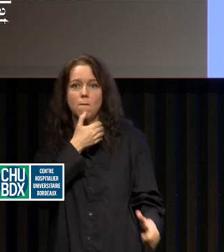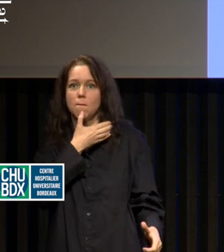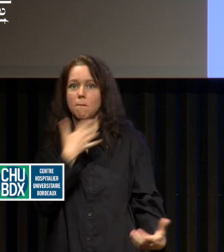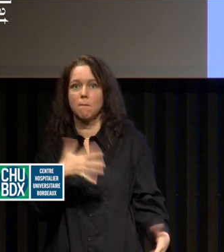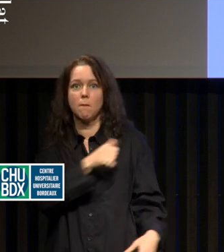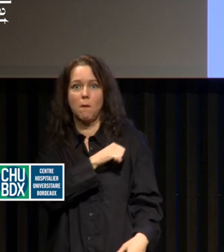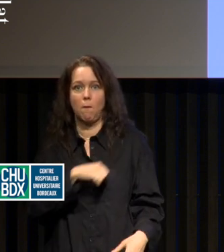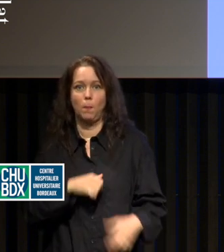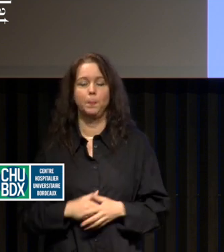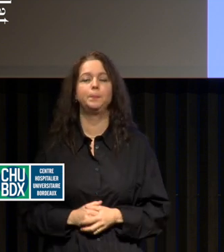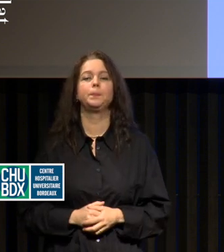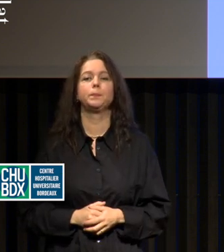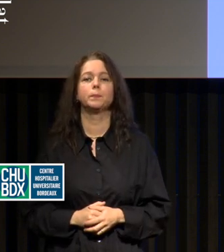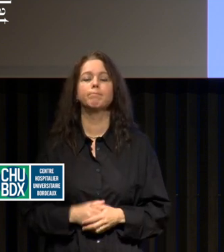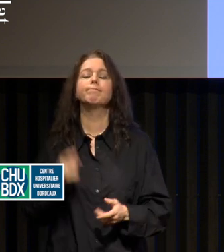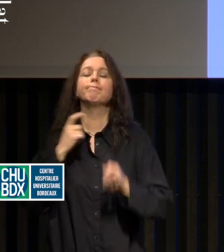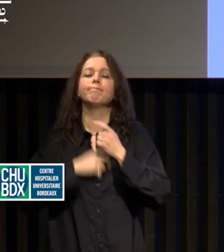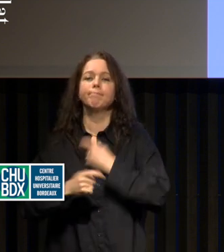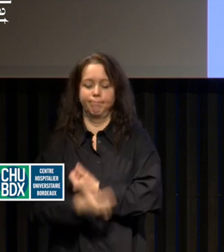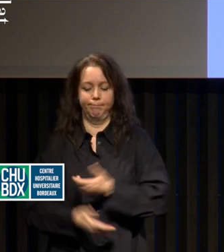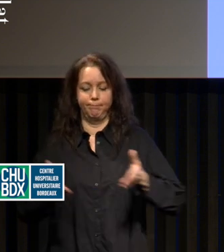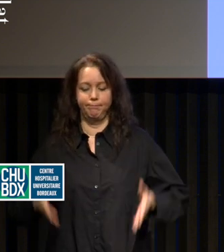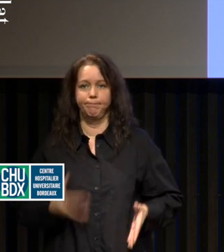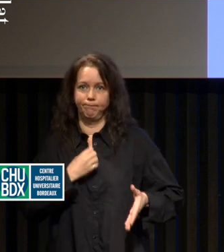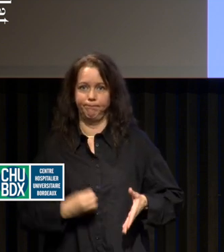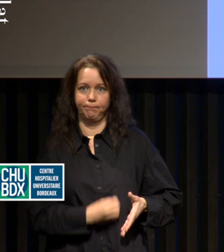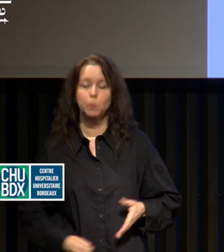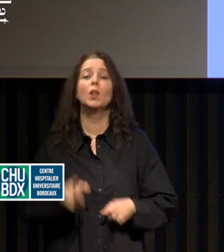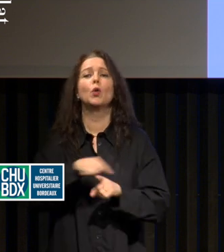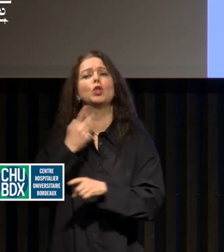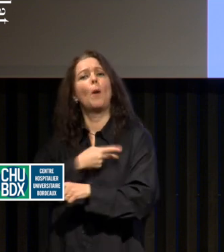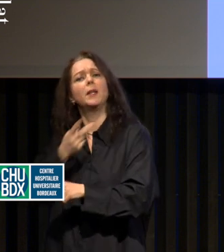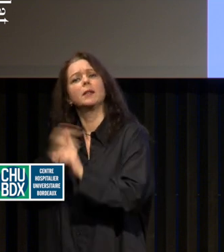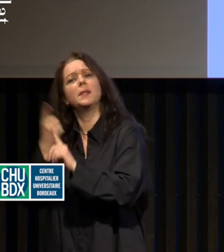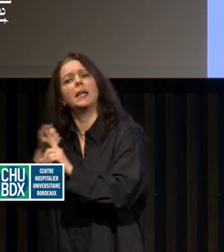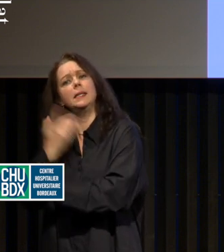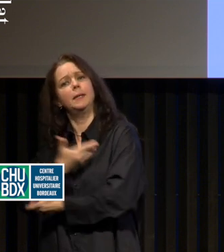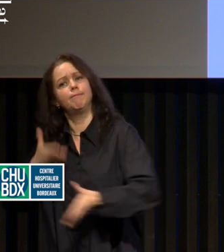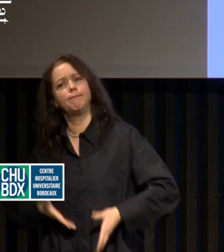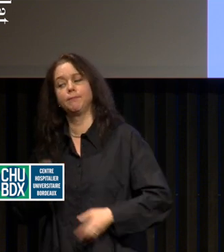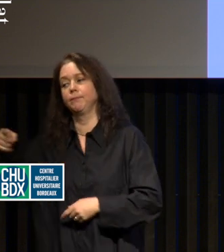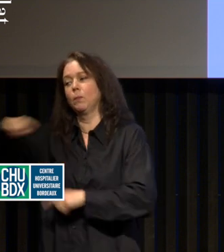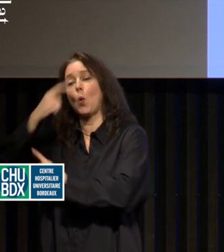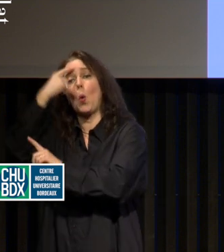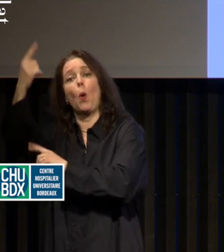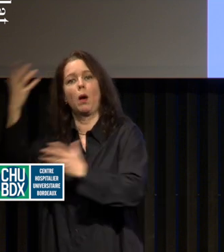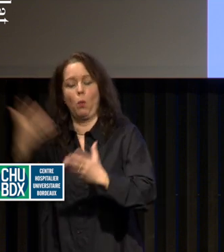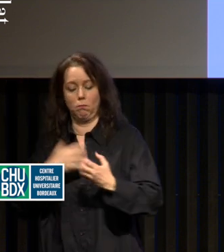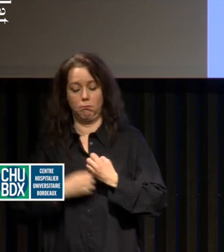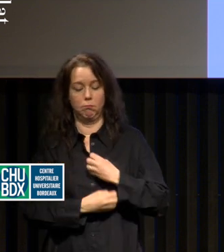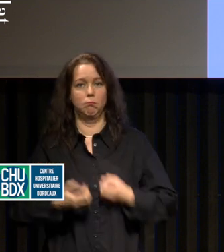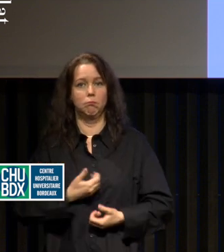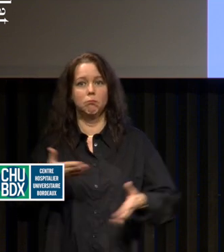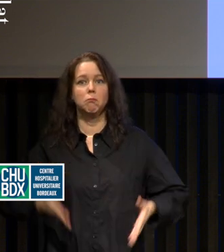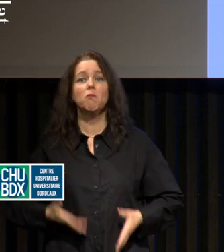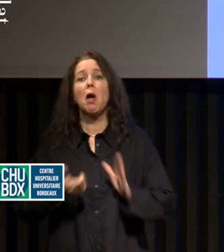Alors, pour en revenir au tube digestif, pendant longtemps, les gastro-entérologues ont cru que le tube digestif, finalement, il n'avait pas un rôle qui